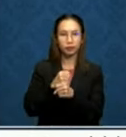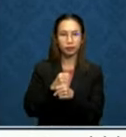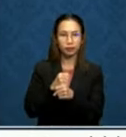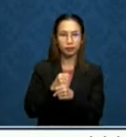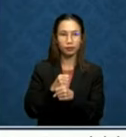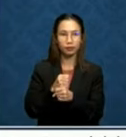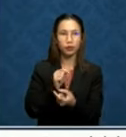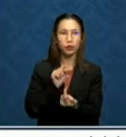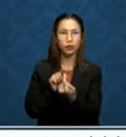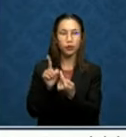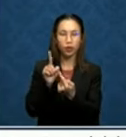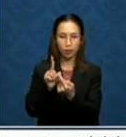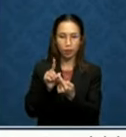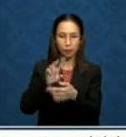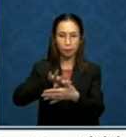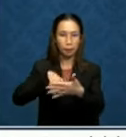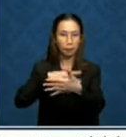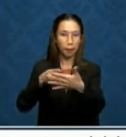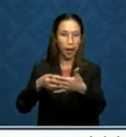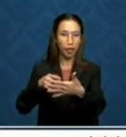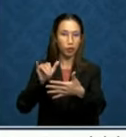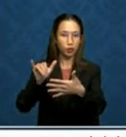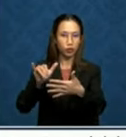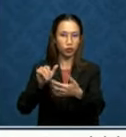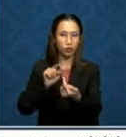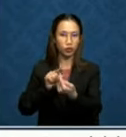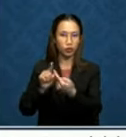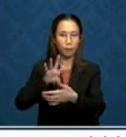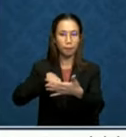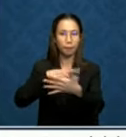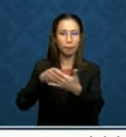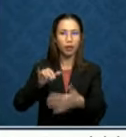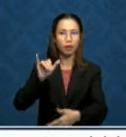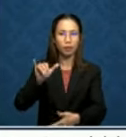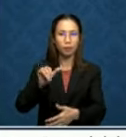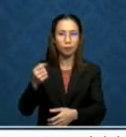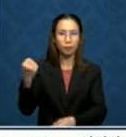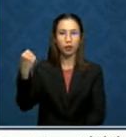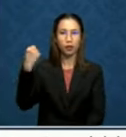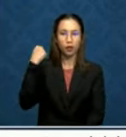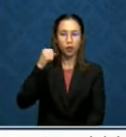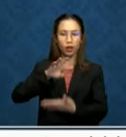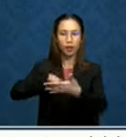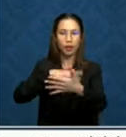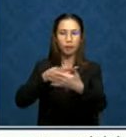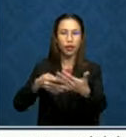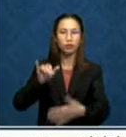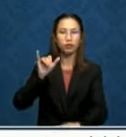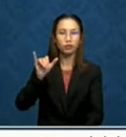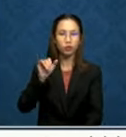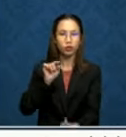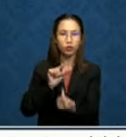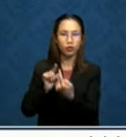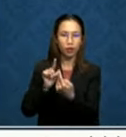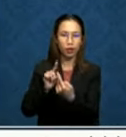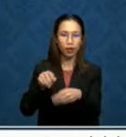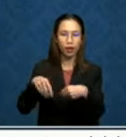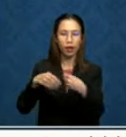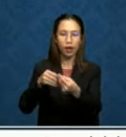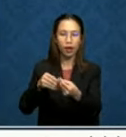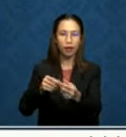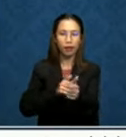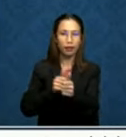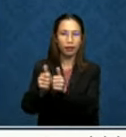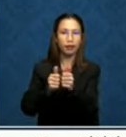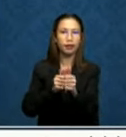ตอบสนองยุทธศาสตร์ชาติอยู่ด้วยกัน2ยุทธศาสตร์คือยุทธศาสตร์ชาติด้านความมั่นคงและยุทธศาสตร์ชาติด้านการสร้างความสามารถในการแ